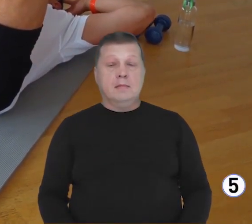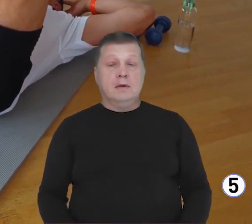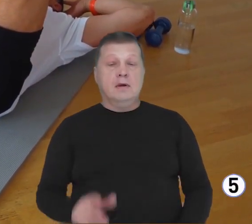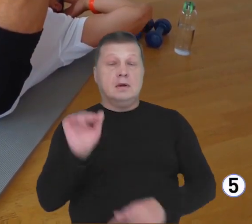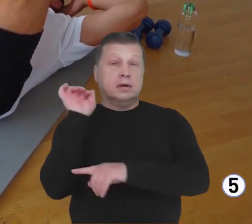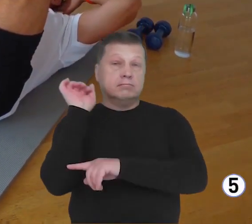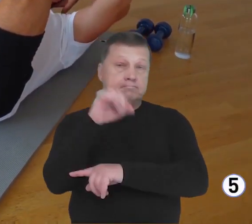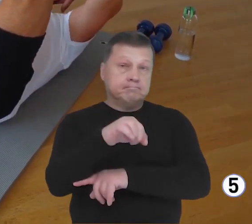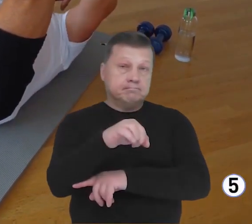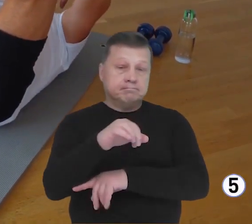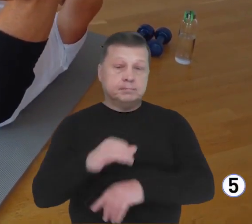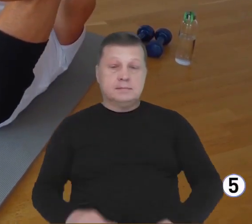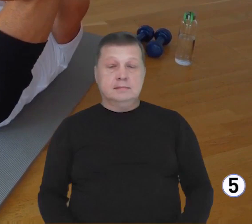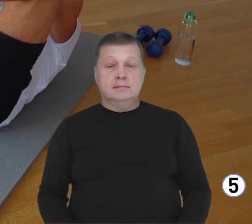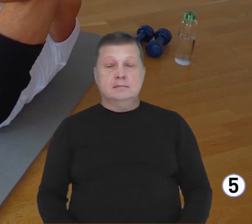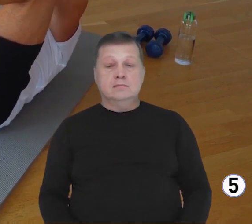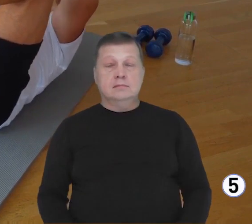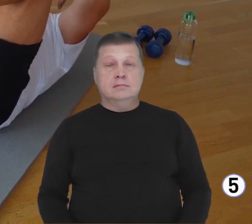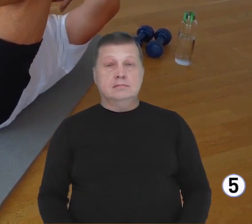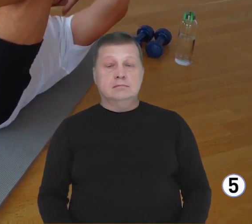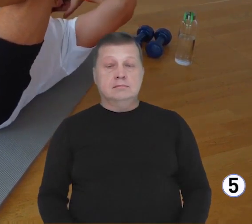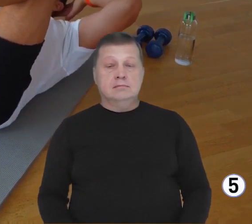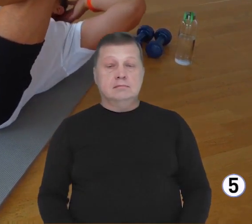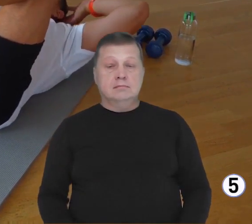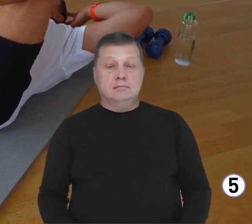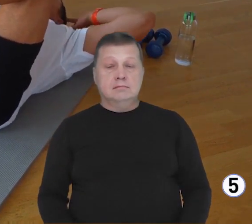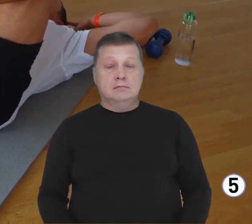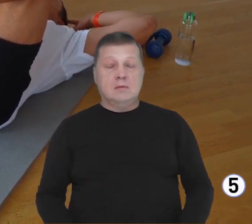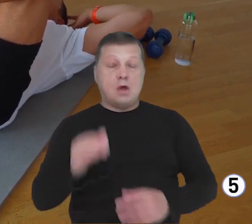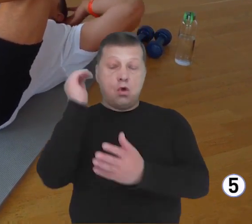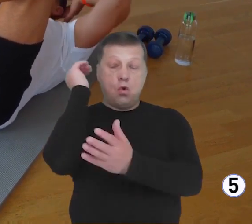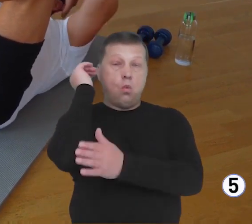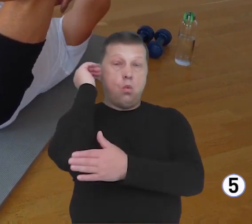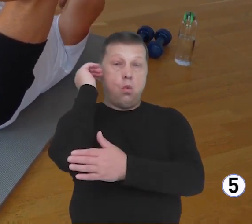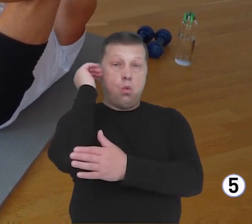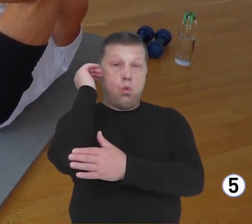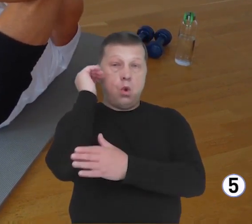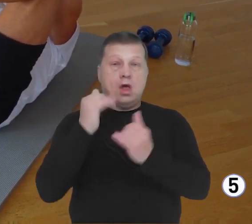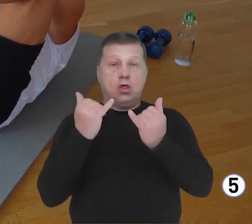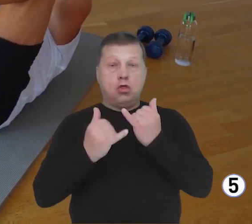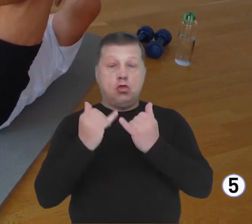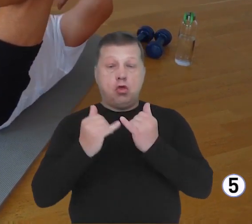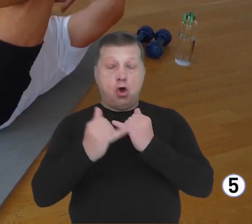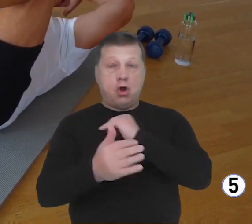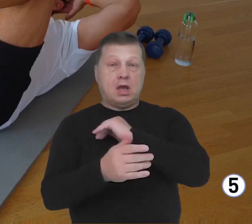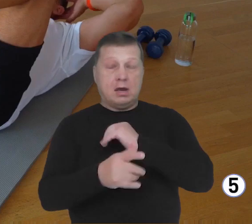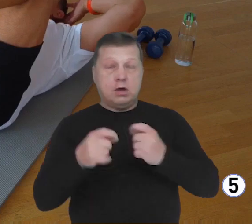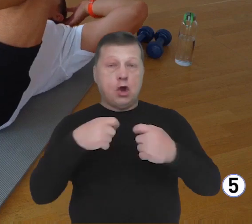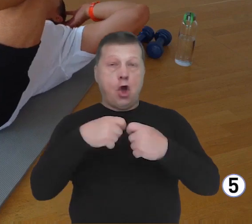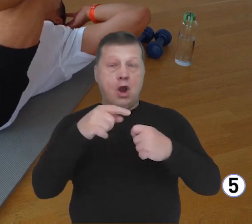Jednocześnie wykonujemy skłon tułowia. Do przodu. Łokciami staramy się dotknąć